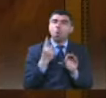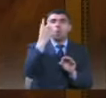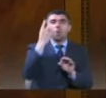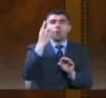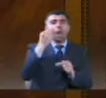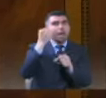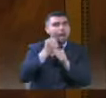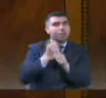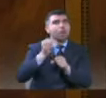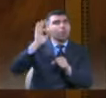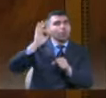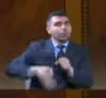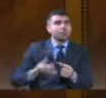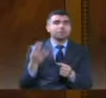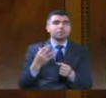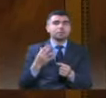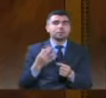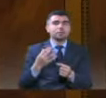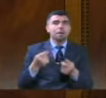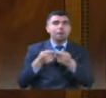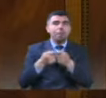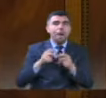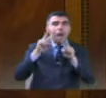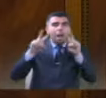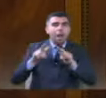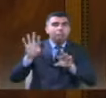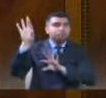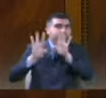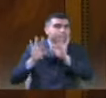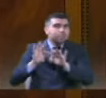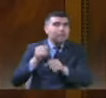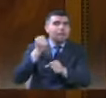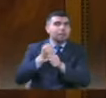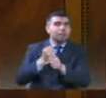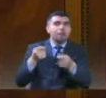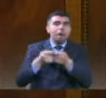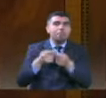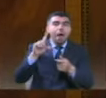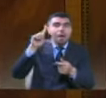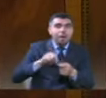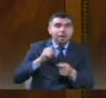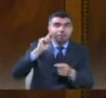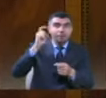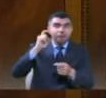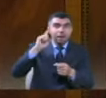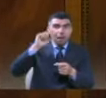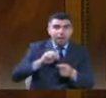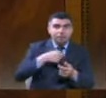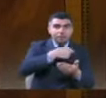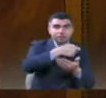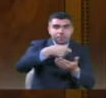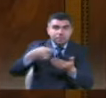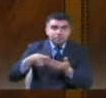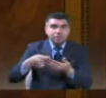لانهم ما عندهمش اول ما قبل كل شيء كيقنعوا بالقليل، وثانيا ما عندهمش الامكانيات. اما اللي